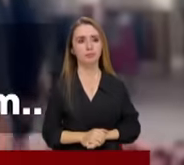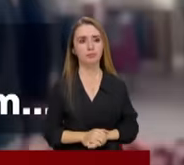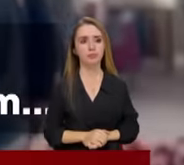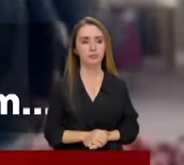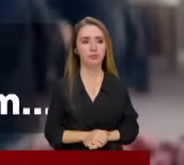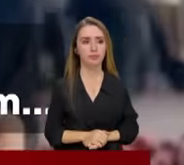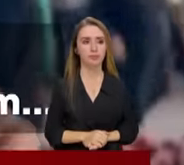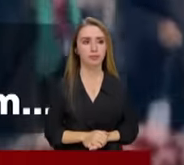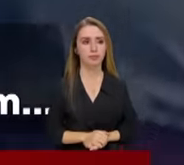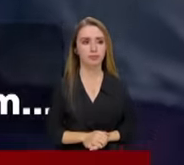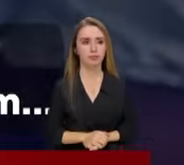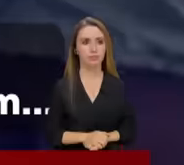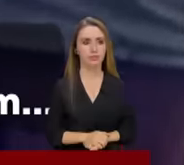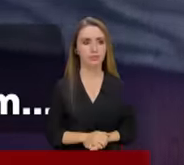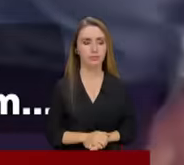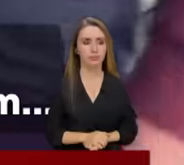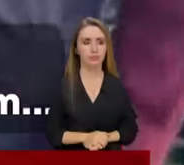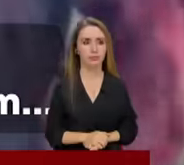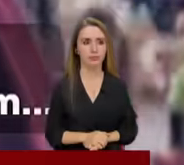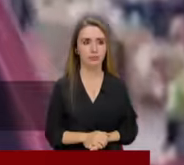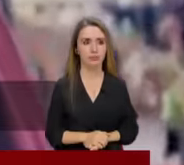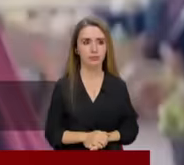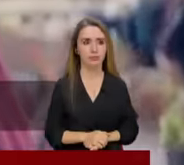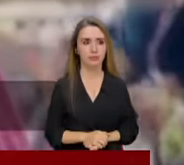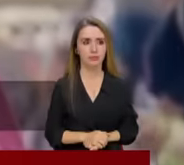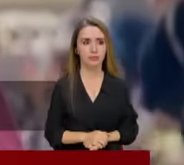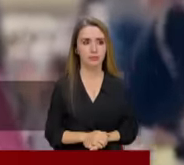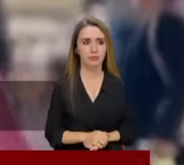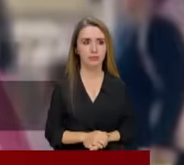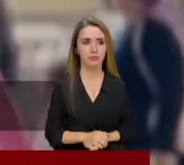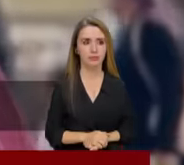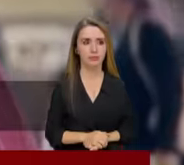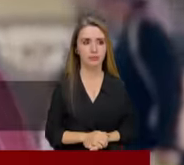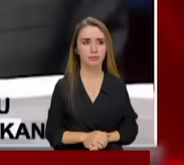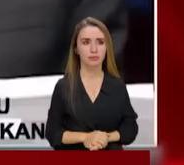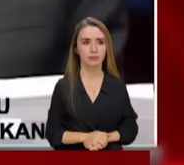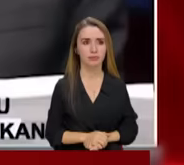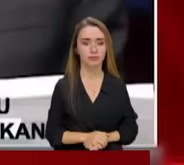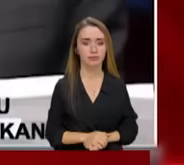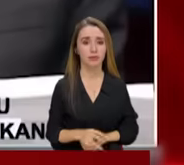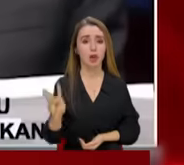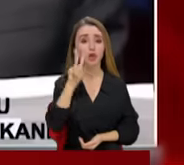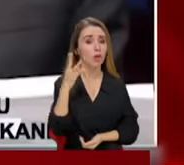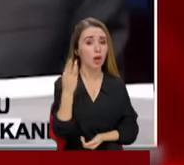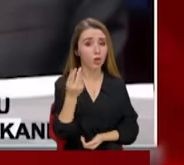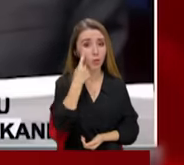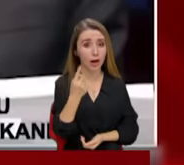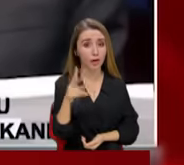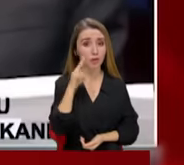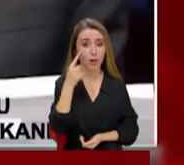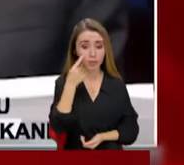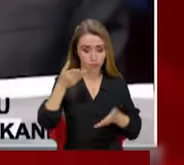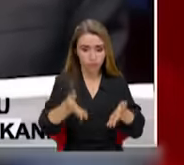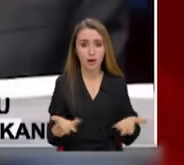geçirsin. Geçirebilecek kesin 20 bin lira. Ben 3 tane çocuk okudum üniversitede. Benim maaşım bir ne yetmiyor? Sonunda ne oldu? İşte sonunda